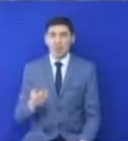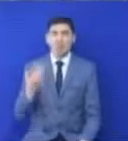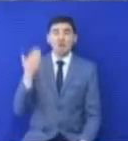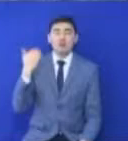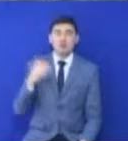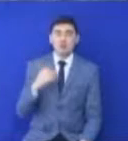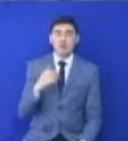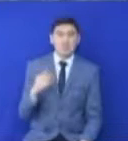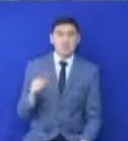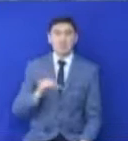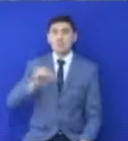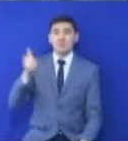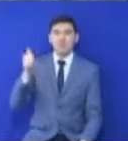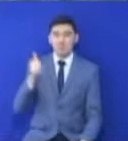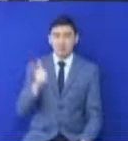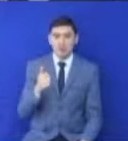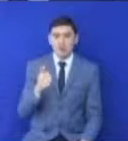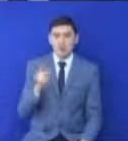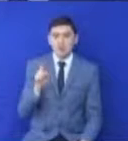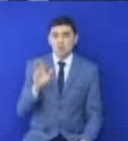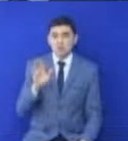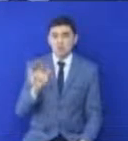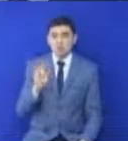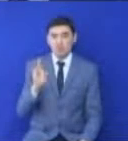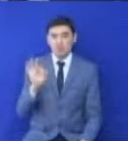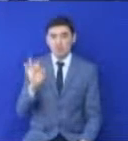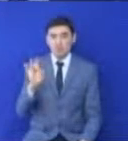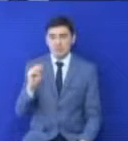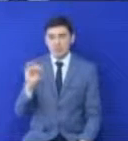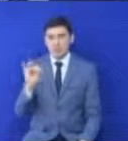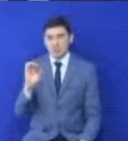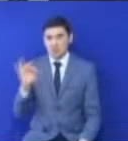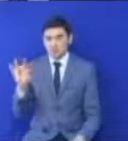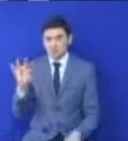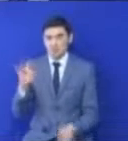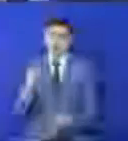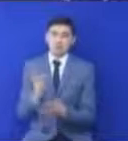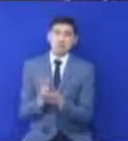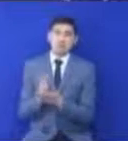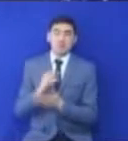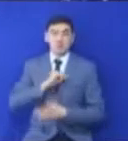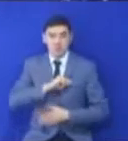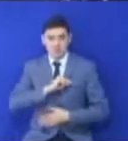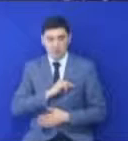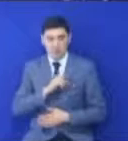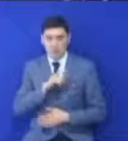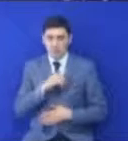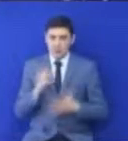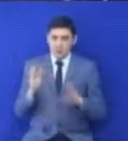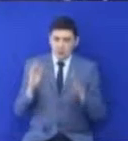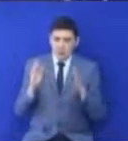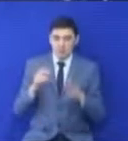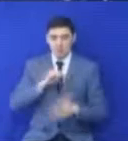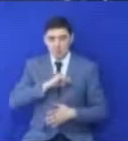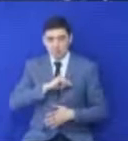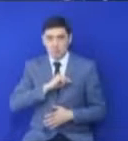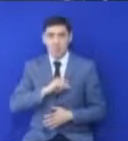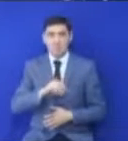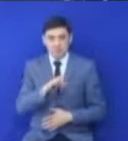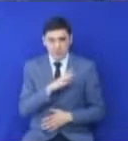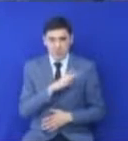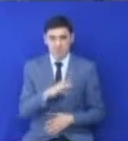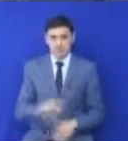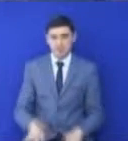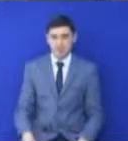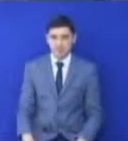дыбыс режиссерлерінің бірі. Бастапқы кездегі қиындықтарды жеңуімізге жұмысқа деген сүйіспеншілік пен шыдамдылық себеп болды, дейді